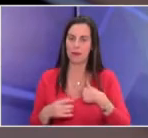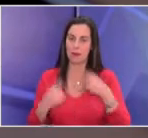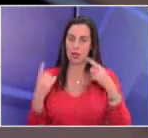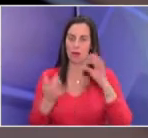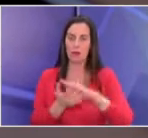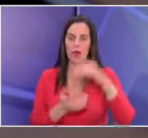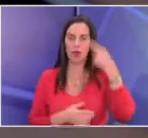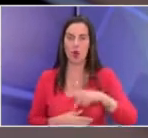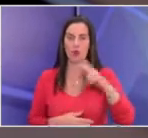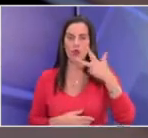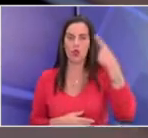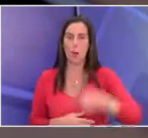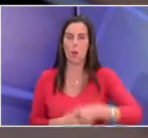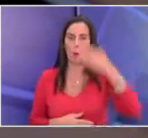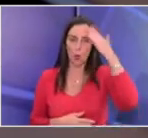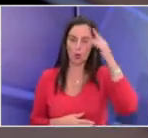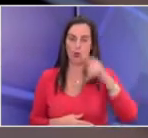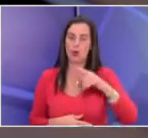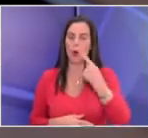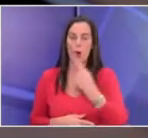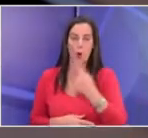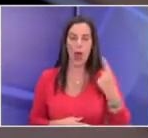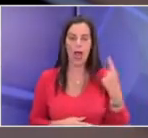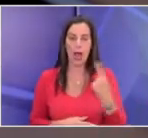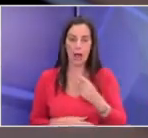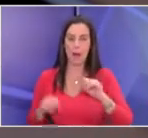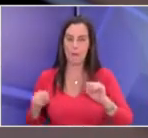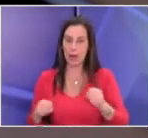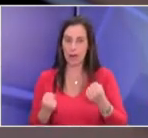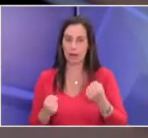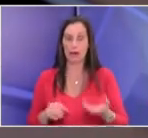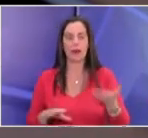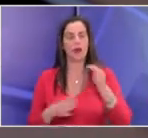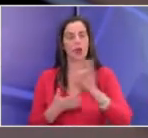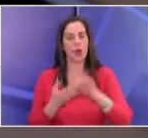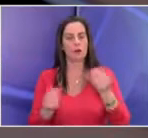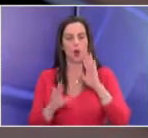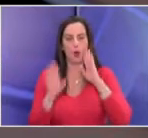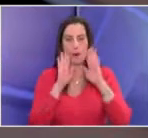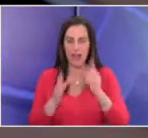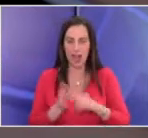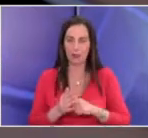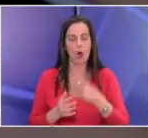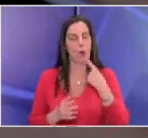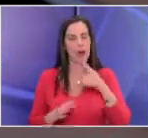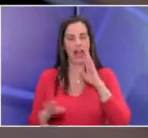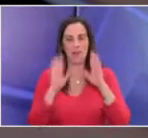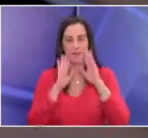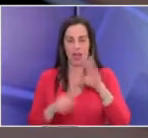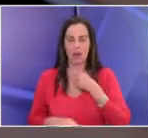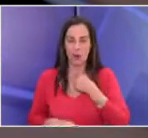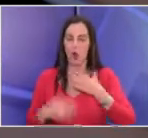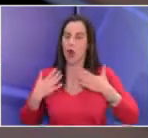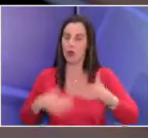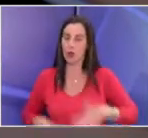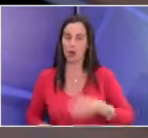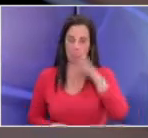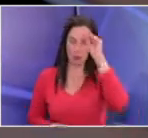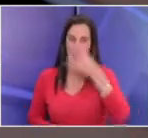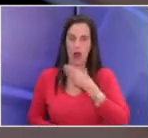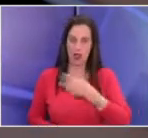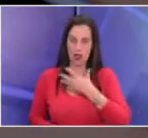והרבה פעמים אנחנו, במקום להתעסק בלעלות מודעות ולדבר על הבעיה, אנחנו עסוקים בלשכנע